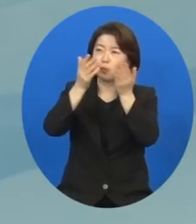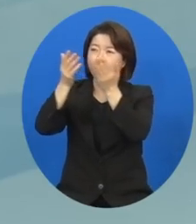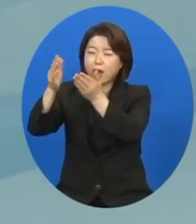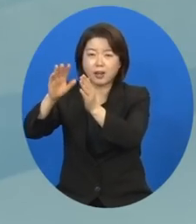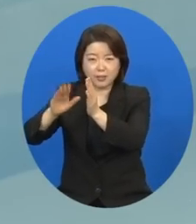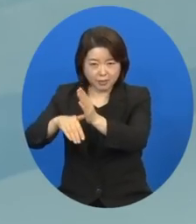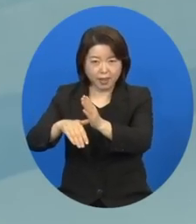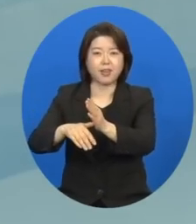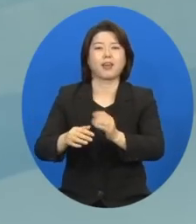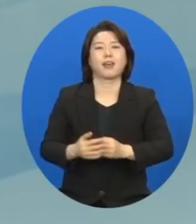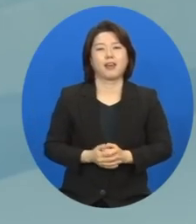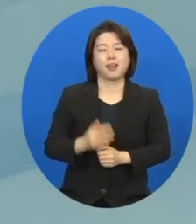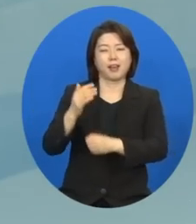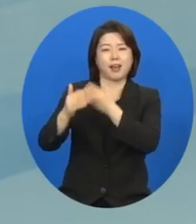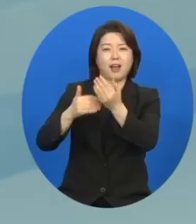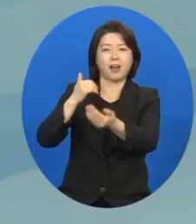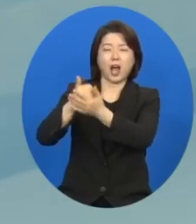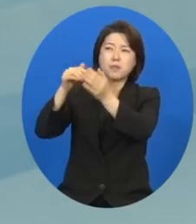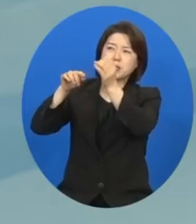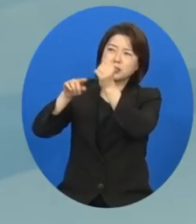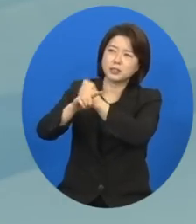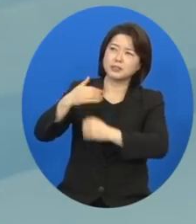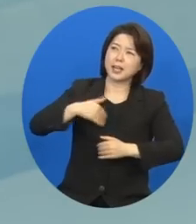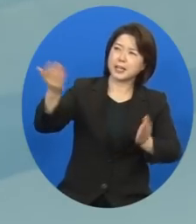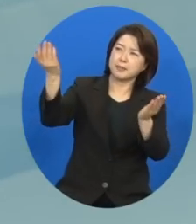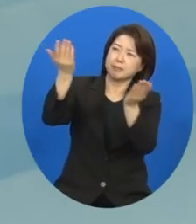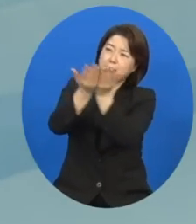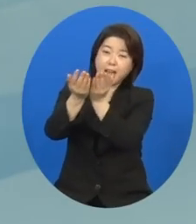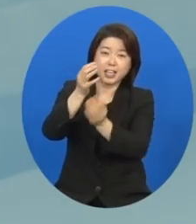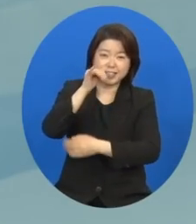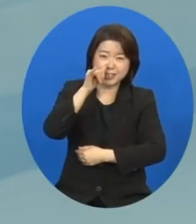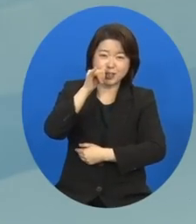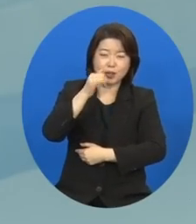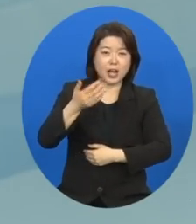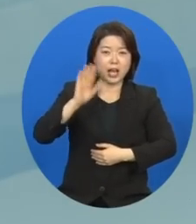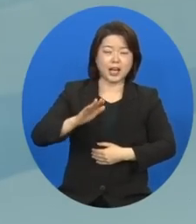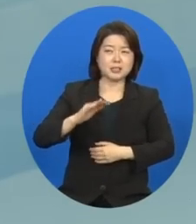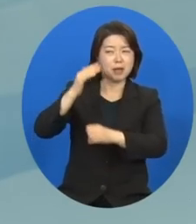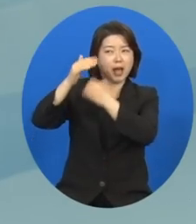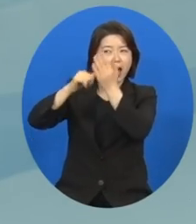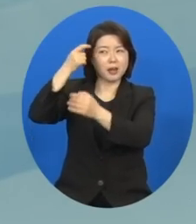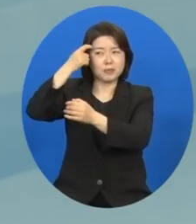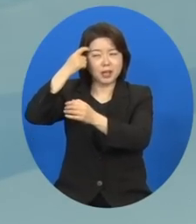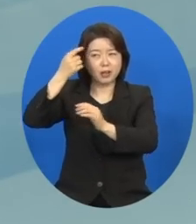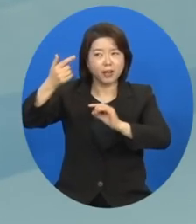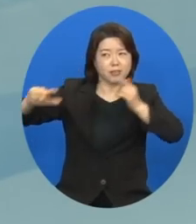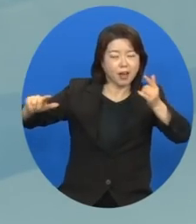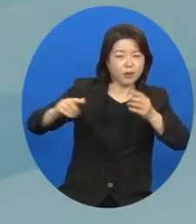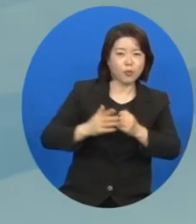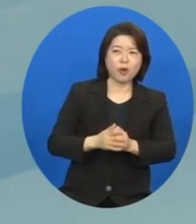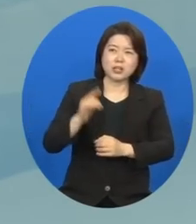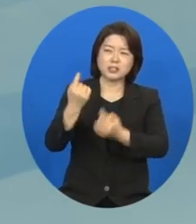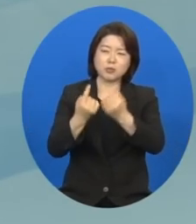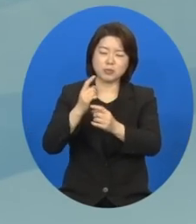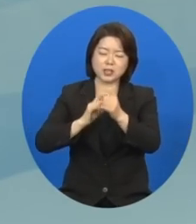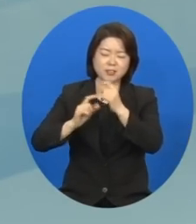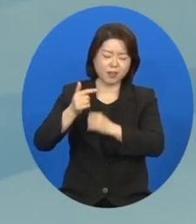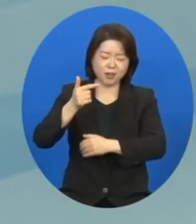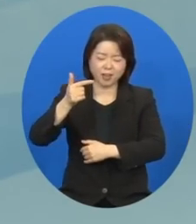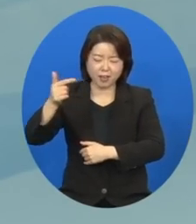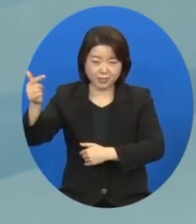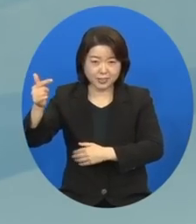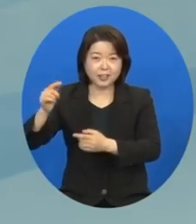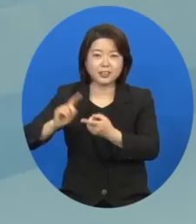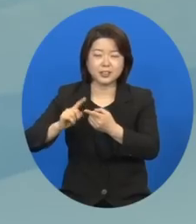중에 하나님의 뜻과 맞는 것도 있어요. 그렇지만 하나님의 생각은 다르고 또한 그보다 훨씬 크다는